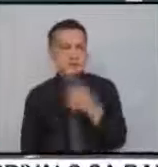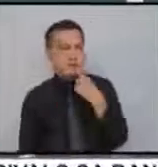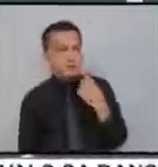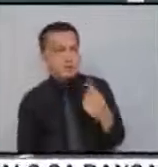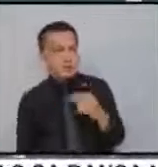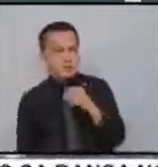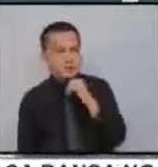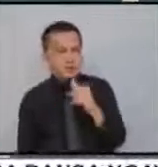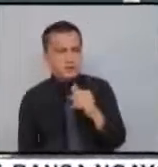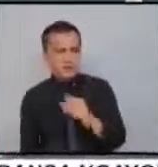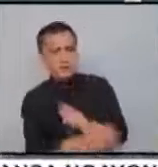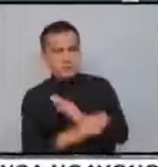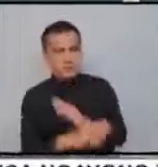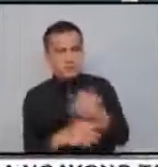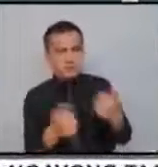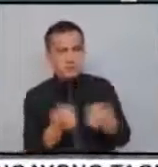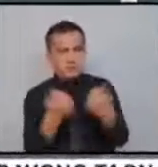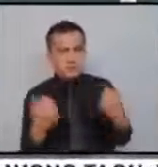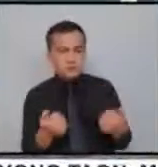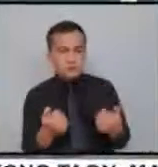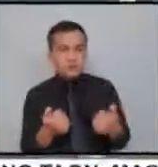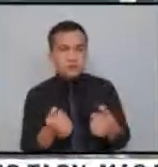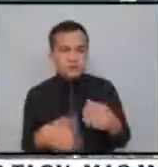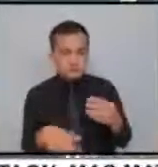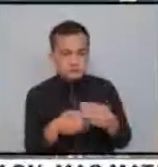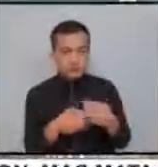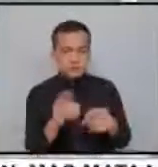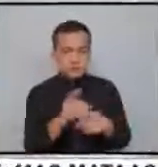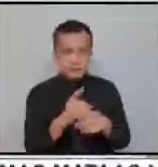disgrasya, kundi dagdag disiplina din daw sa kalsada.